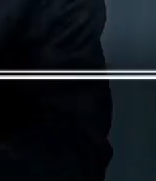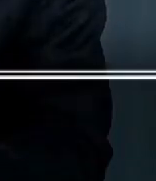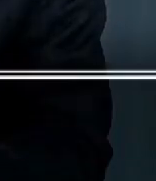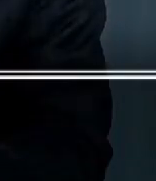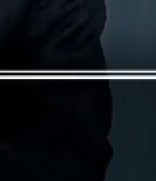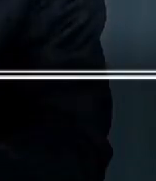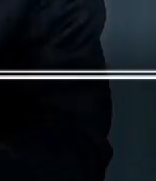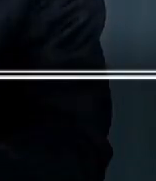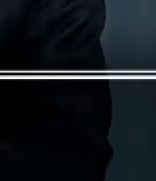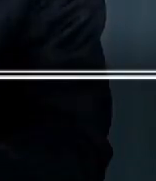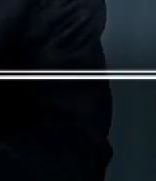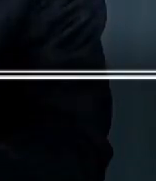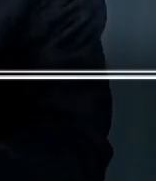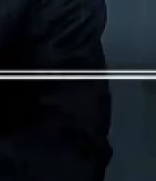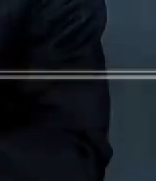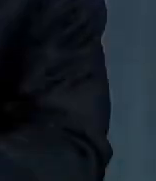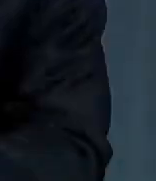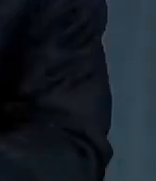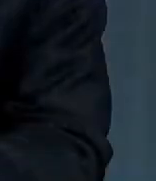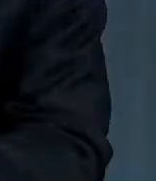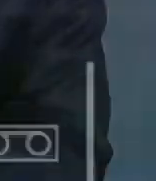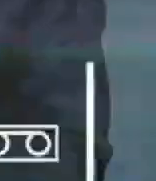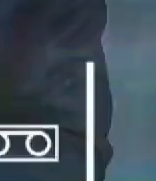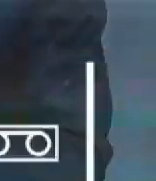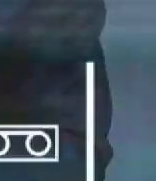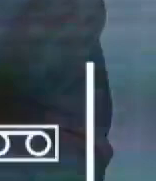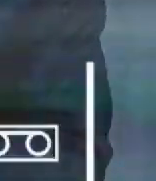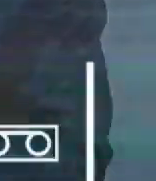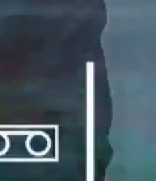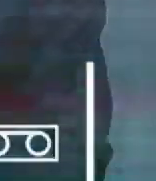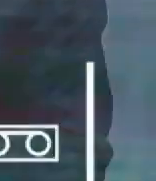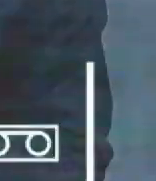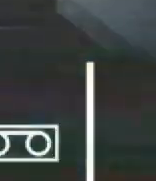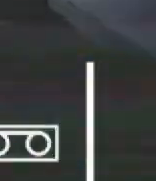이분들은 서울시하고 아무 상관이 없습니다.